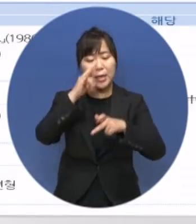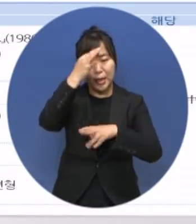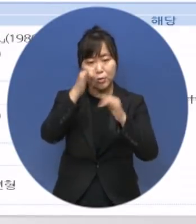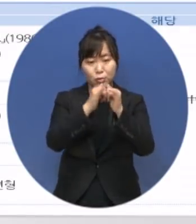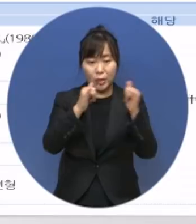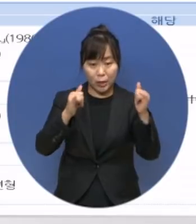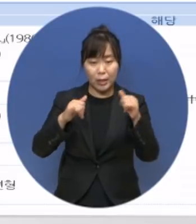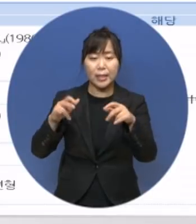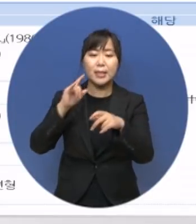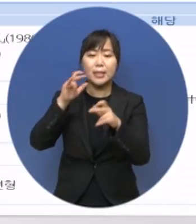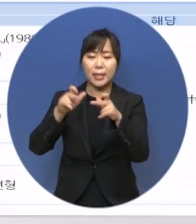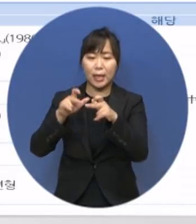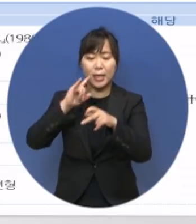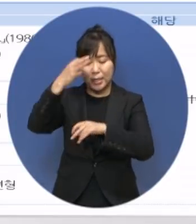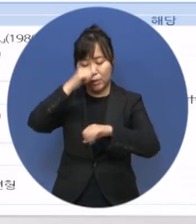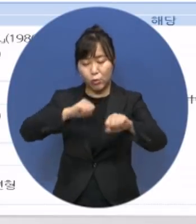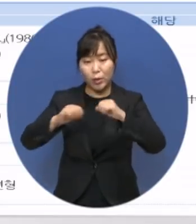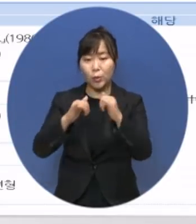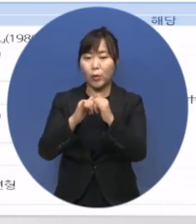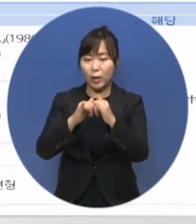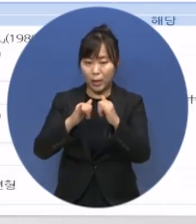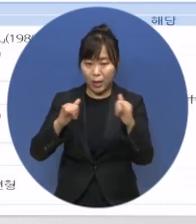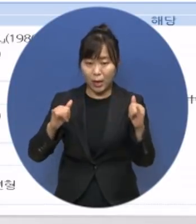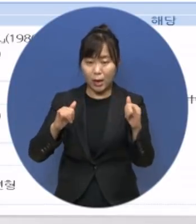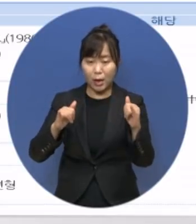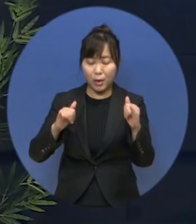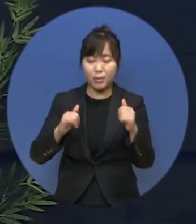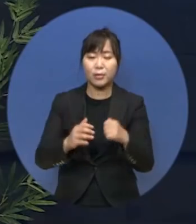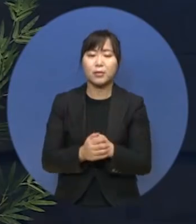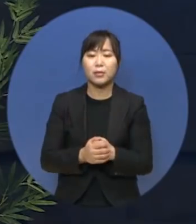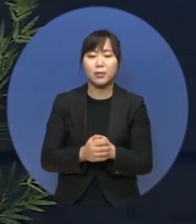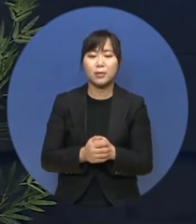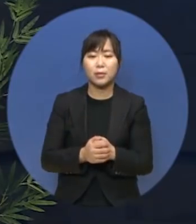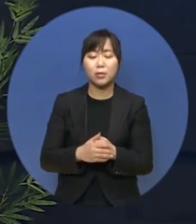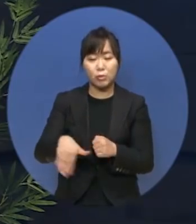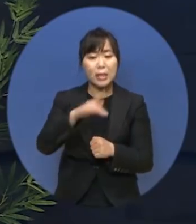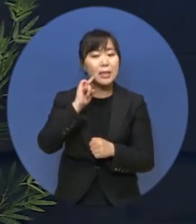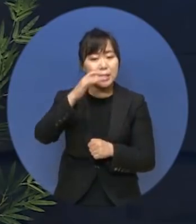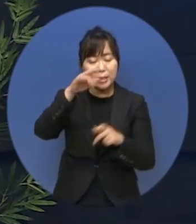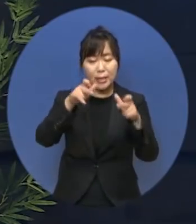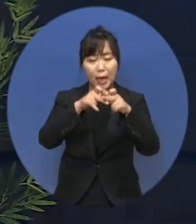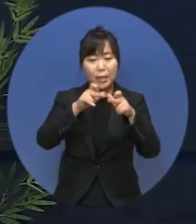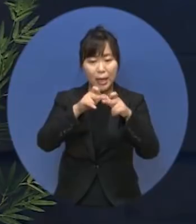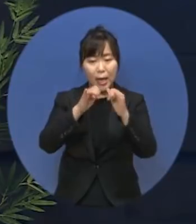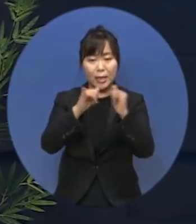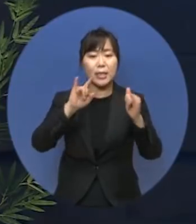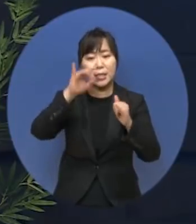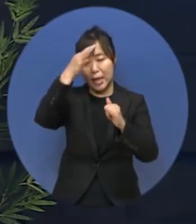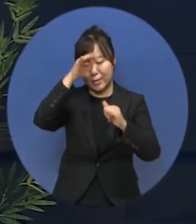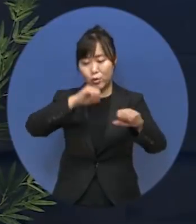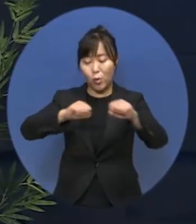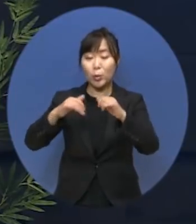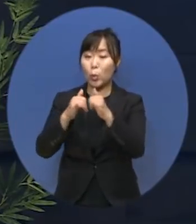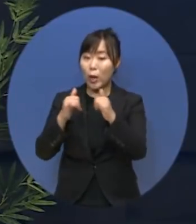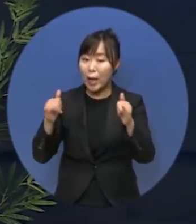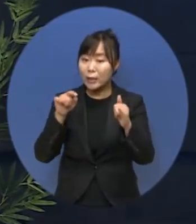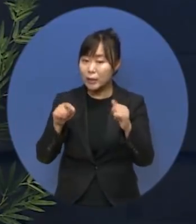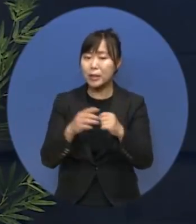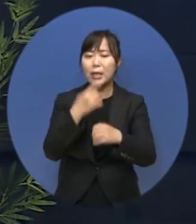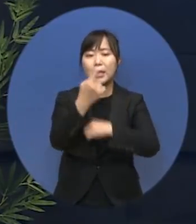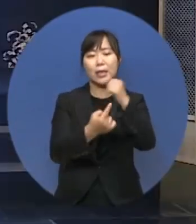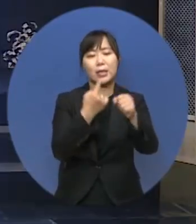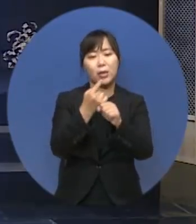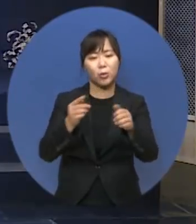장애예술인과 장애인 예술활동가로 하였고, 저희들은 장애인 예술활동가는 한 해